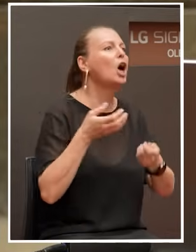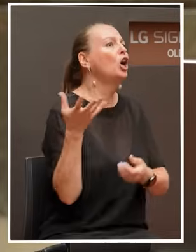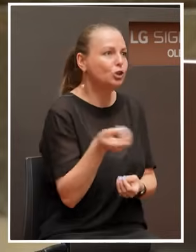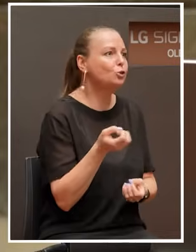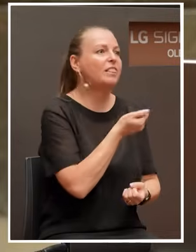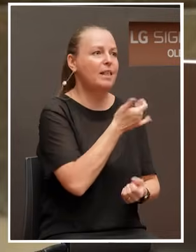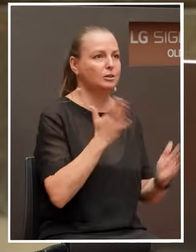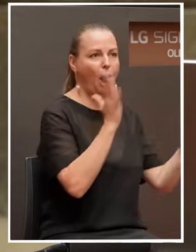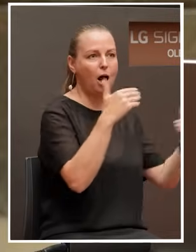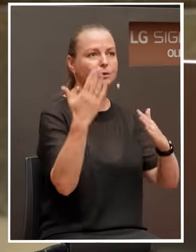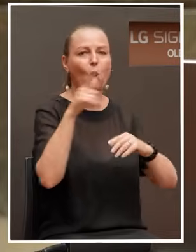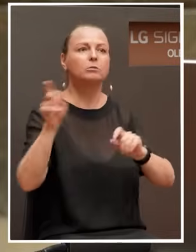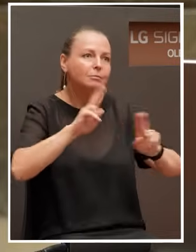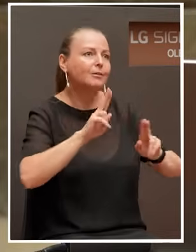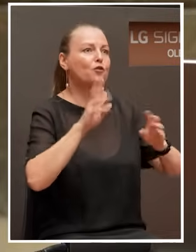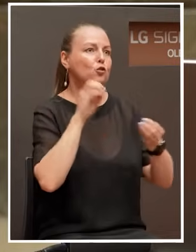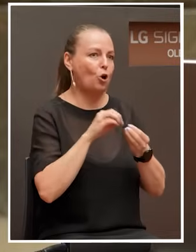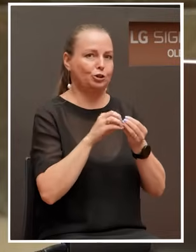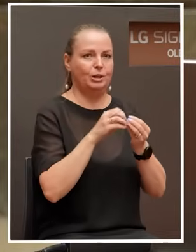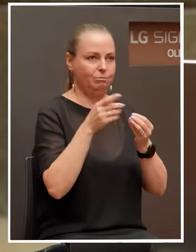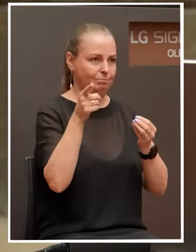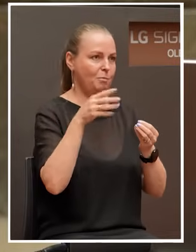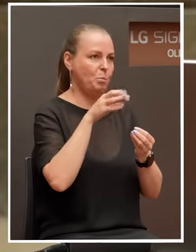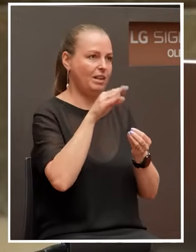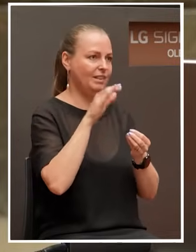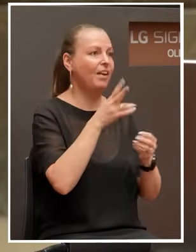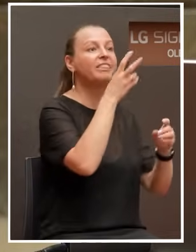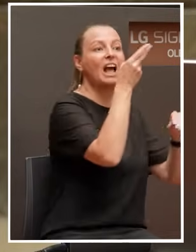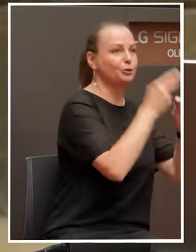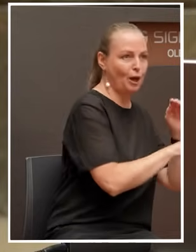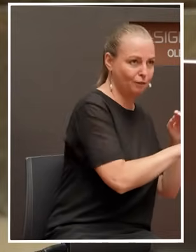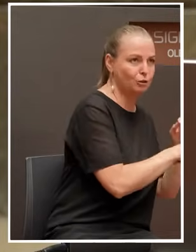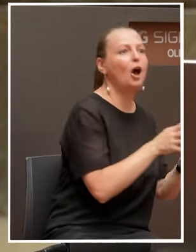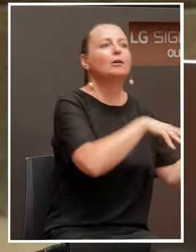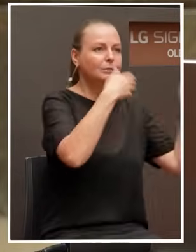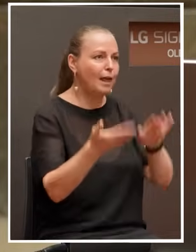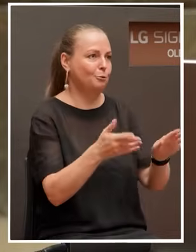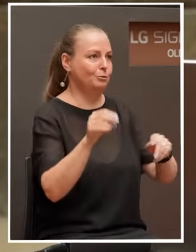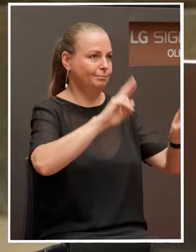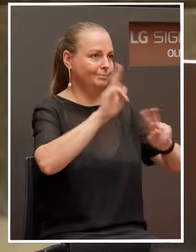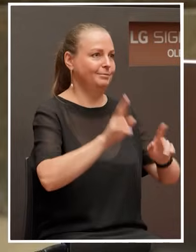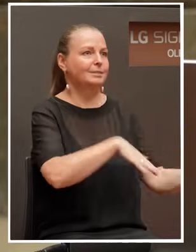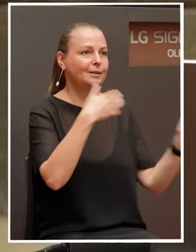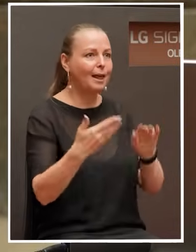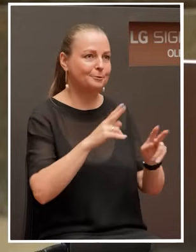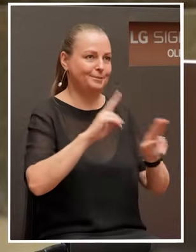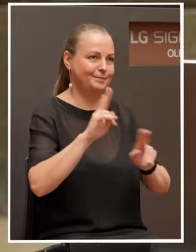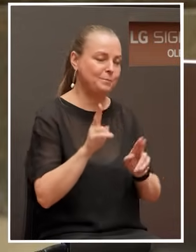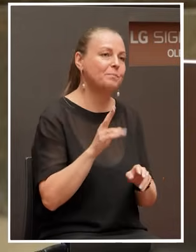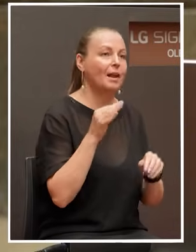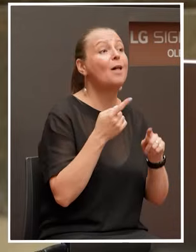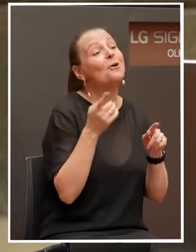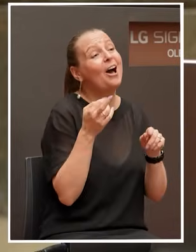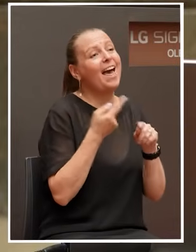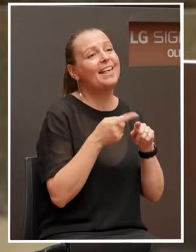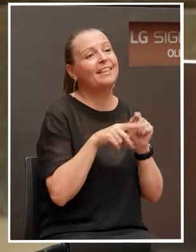холстов, он начинает писать тот же самый мотив, не завершив предыдущий холст. В общем, это